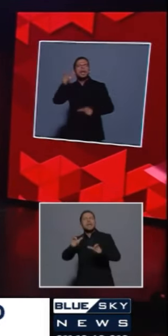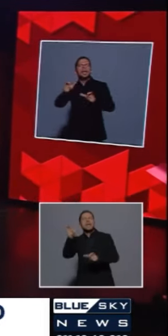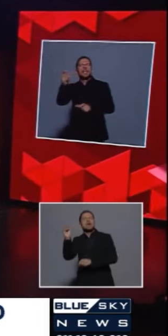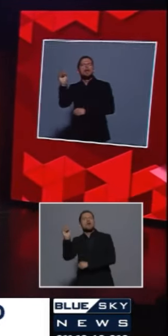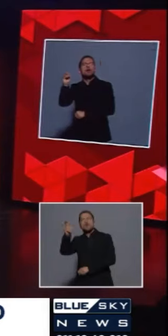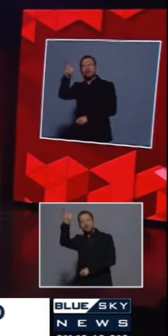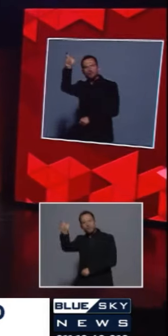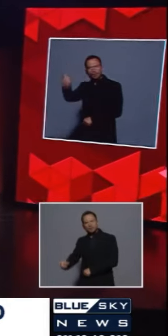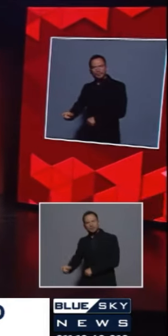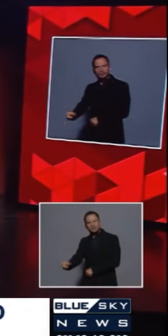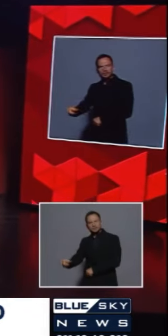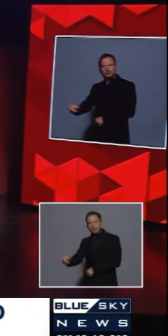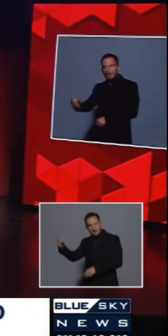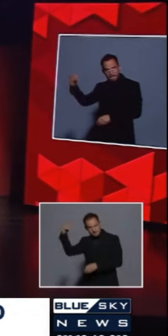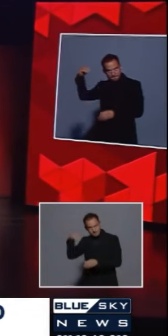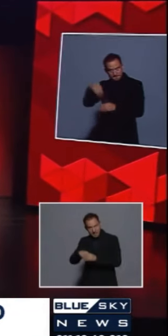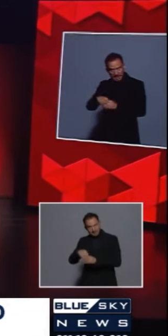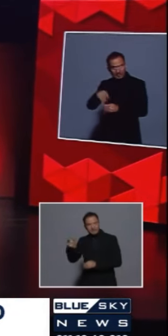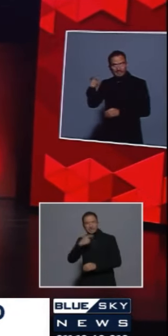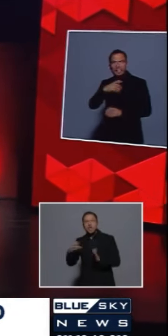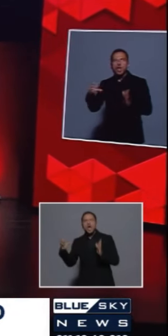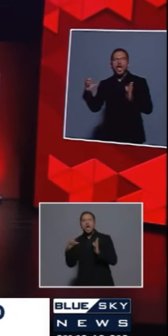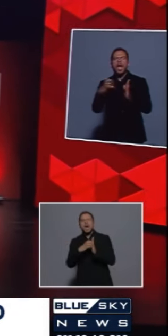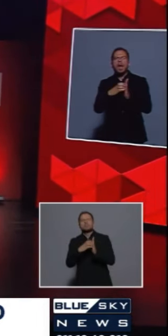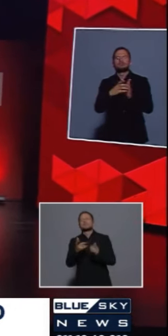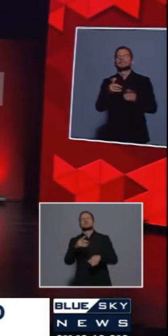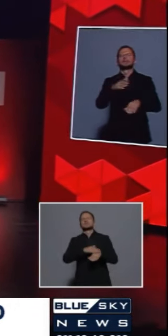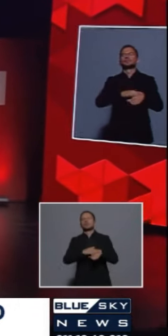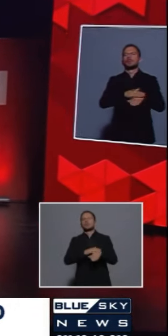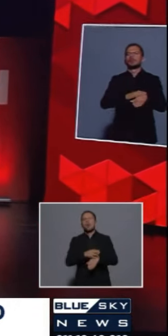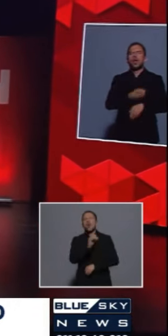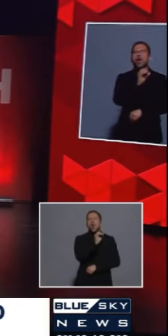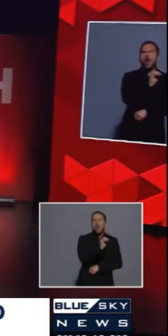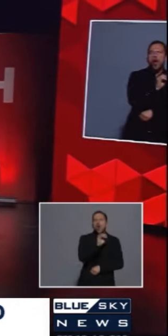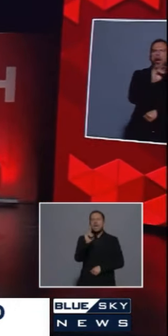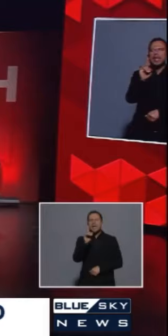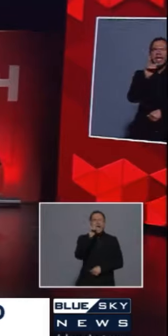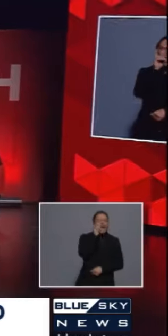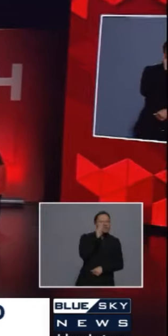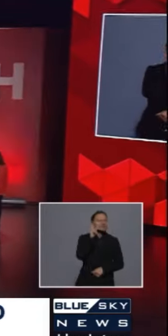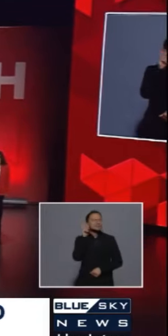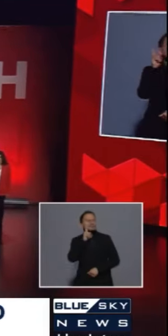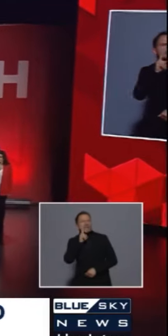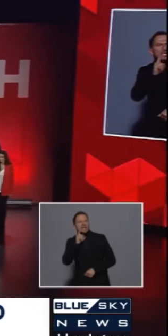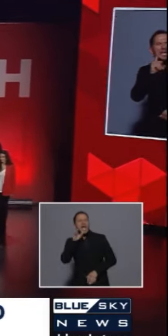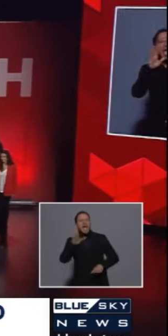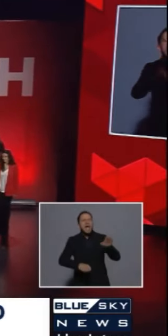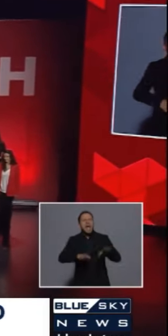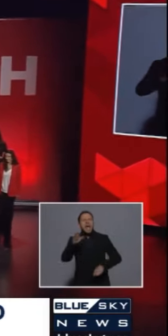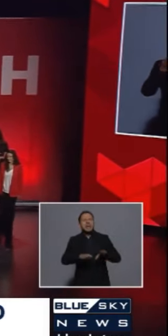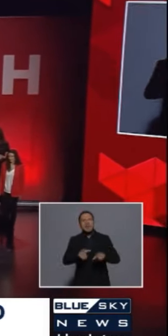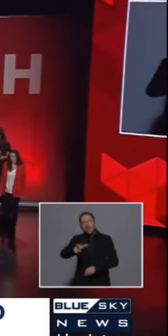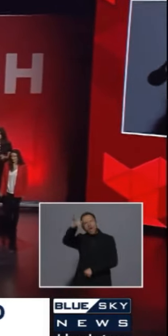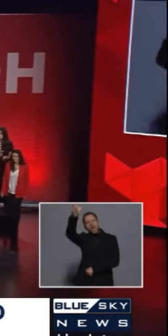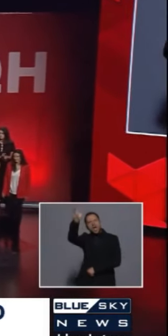δεν ξέρει εάν πρέπει να βάλει το άρθρο «Ο» ή «Η» μπροστά από το όνομα ενός ανθρώπου